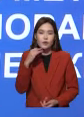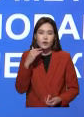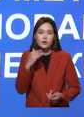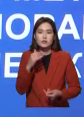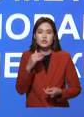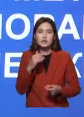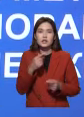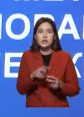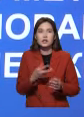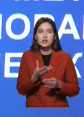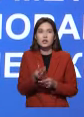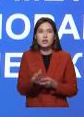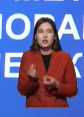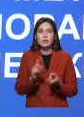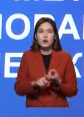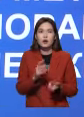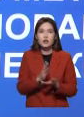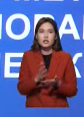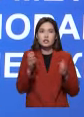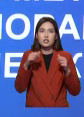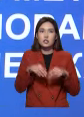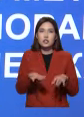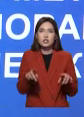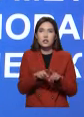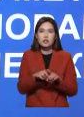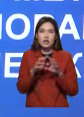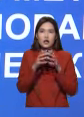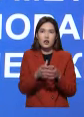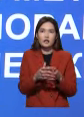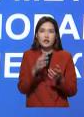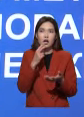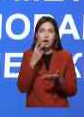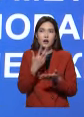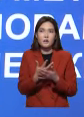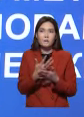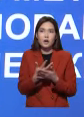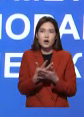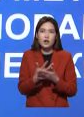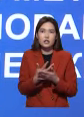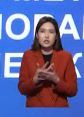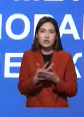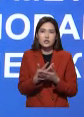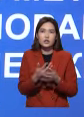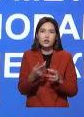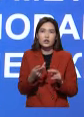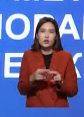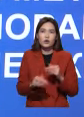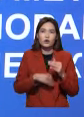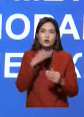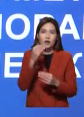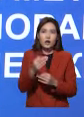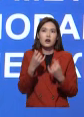кәсіби төлемдер деп айтамыз, ол бірінші республикалық бюджеттен төленетін, және де жұмыс